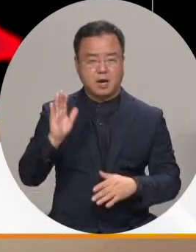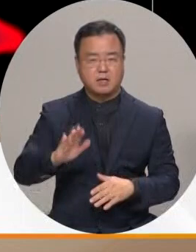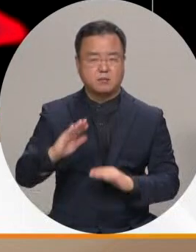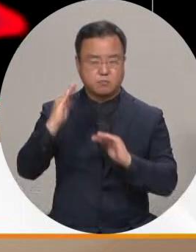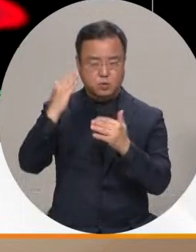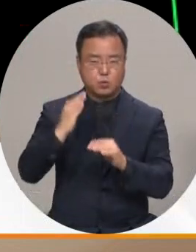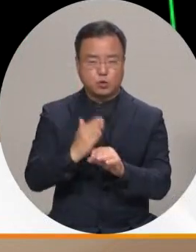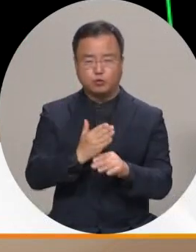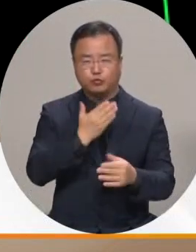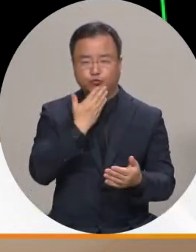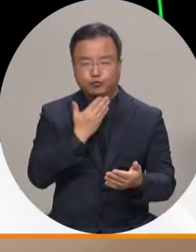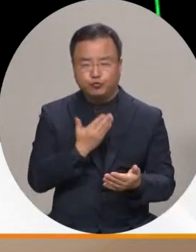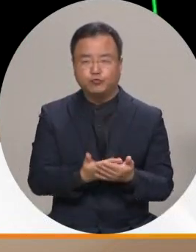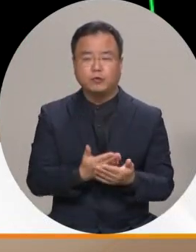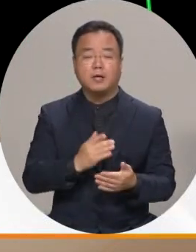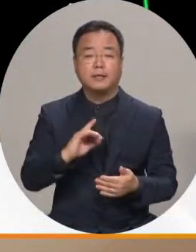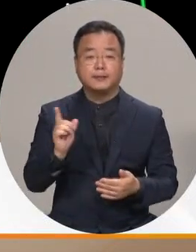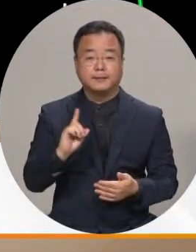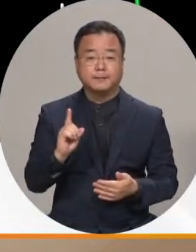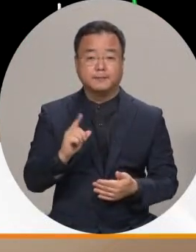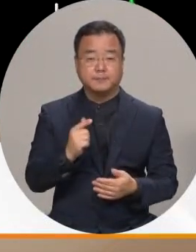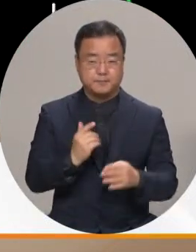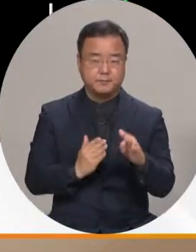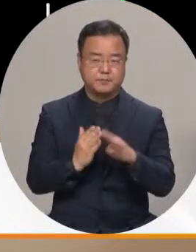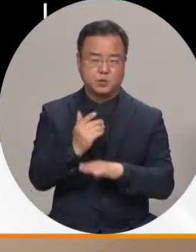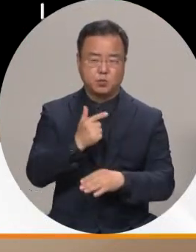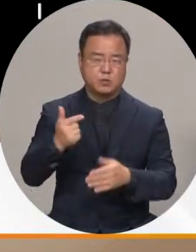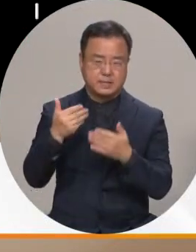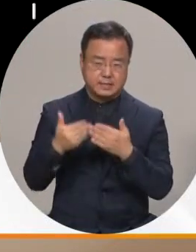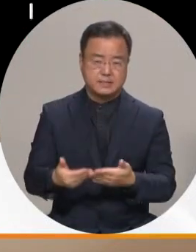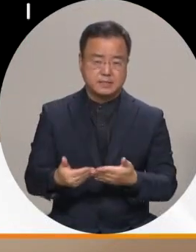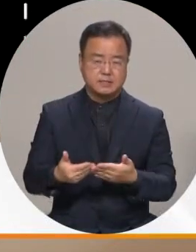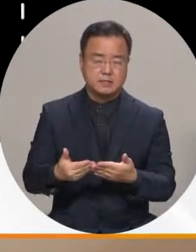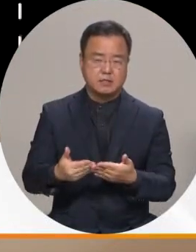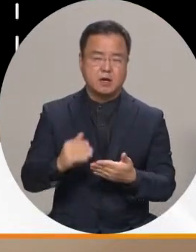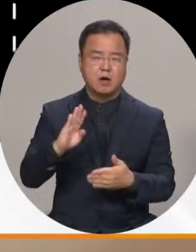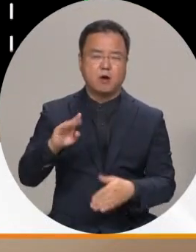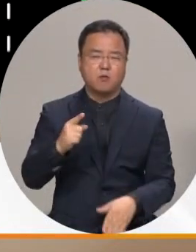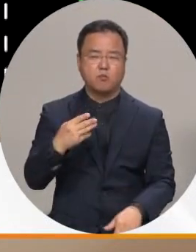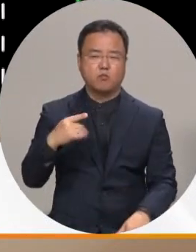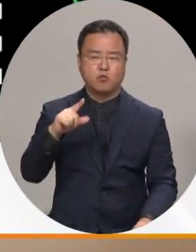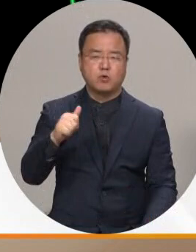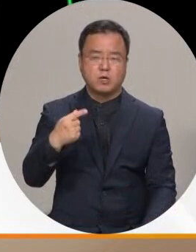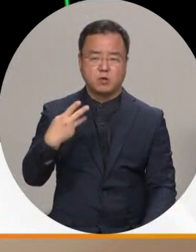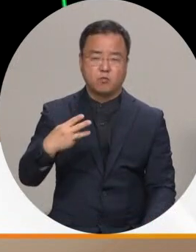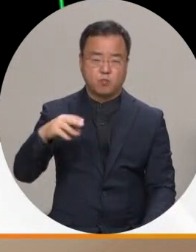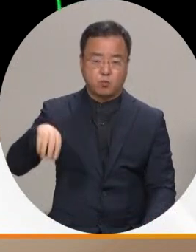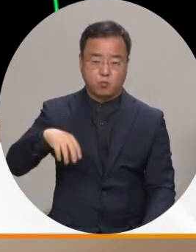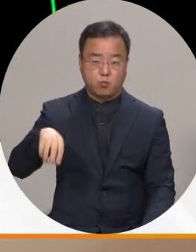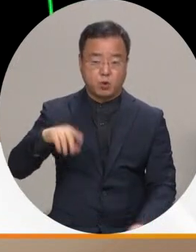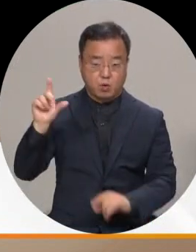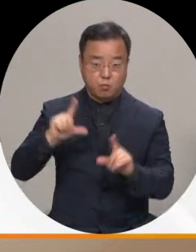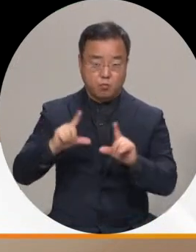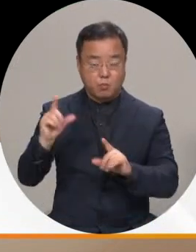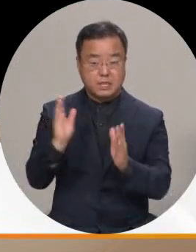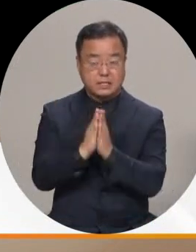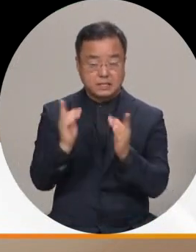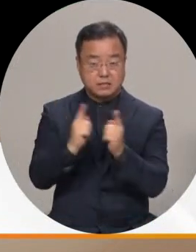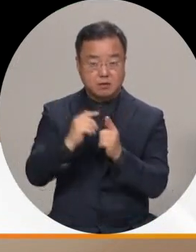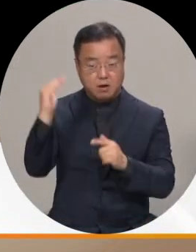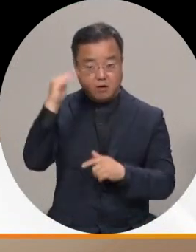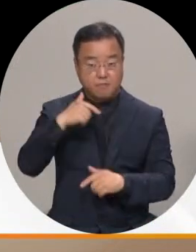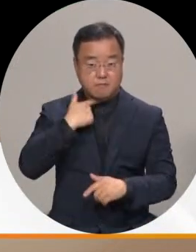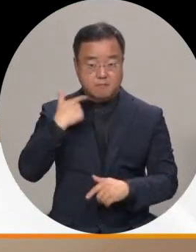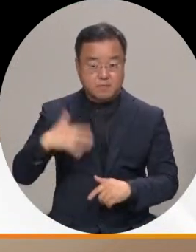가장 중요한 것으로 여겨지고 있는 초대 질량 블랙홀의 회전은 지금 까지 직접적으로 관측된 바가 없기 때문에 이번